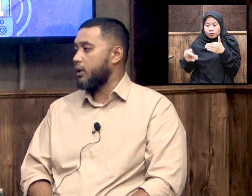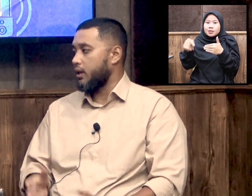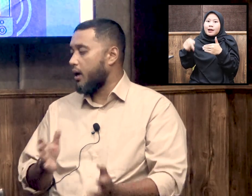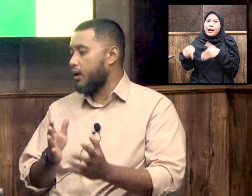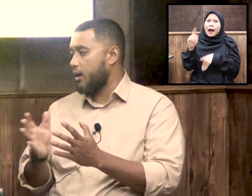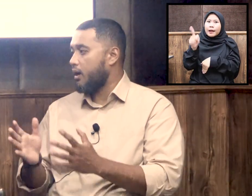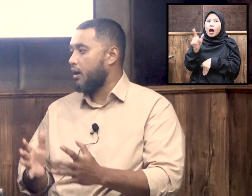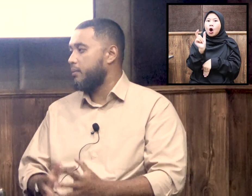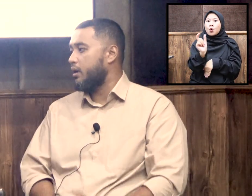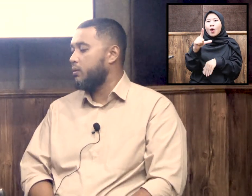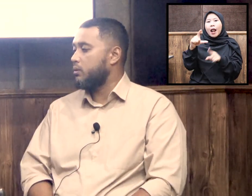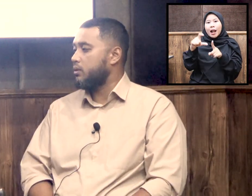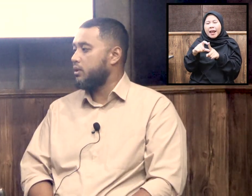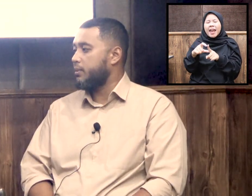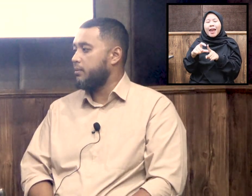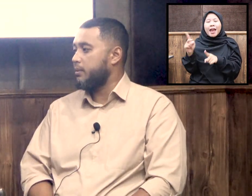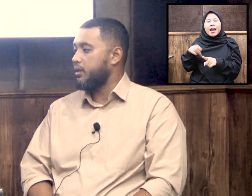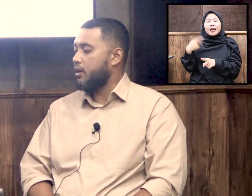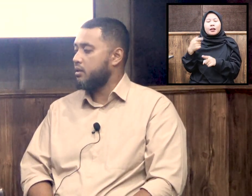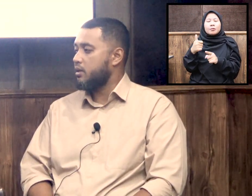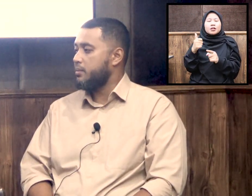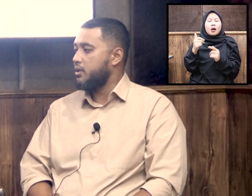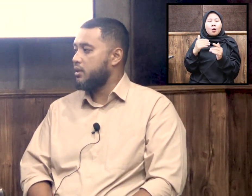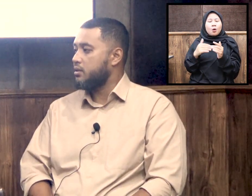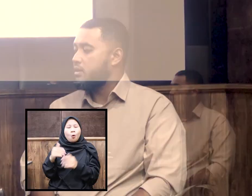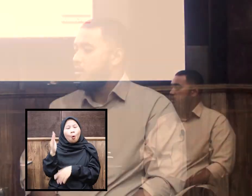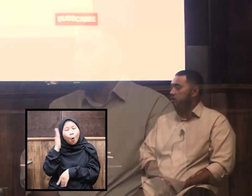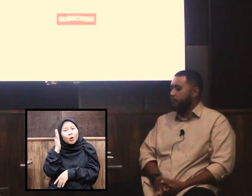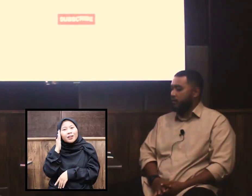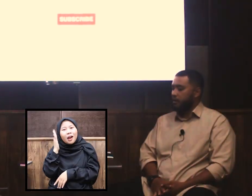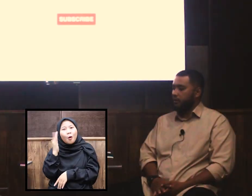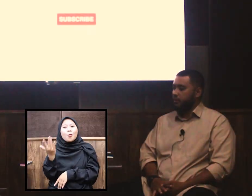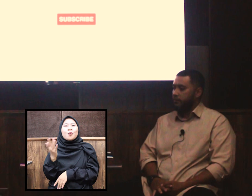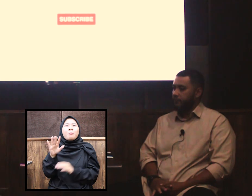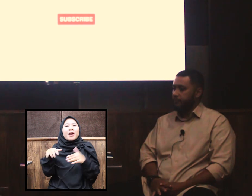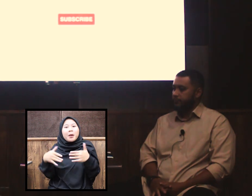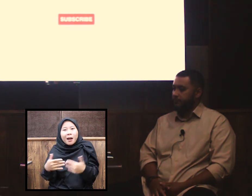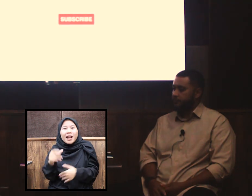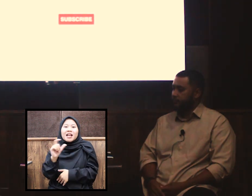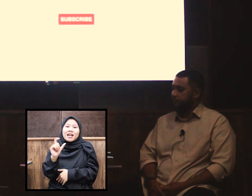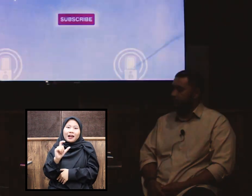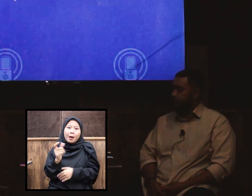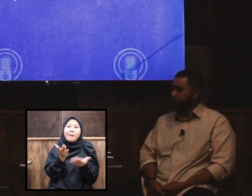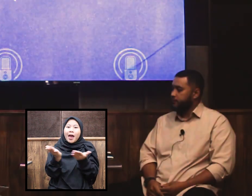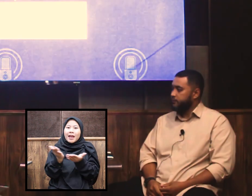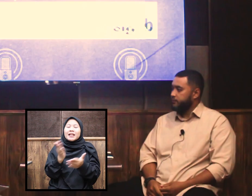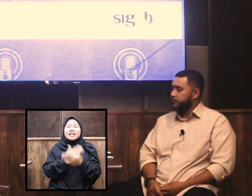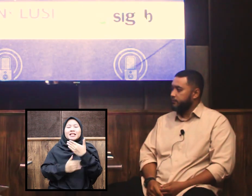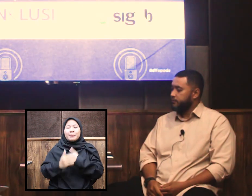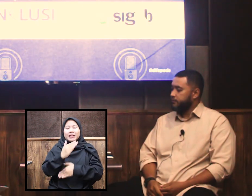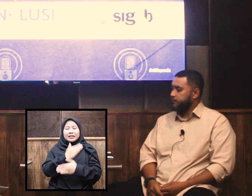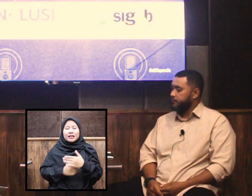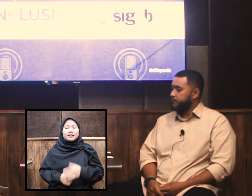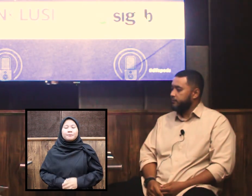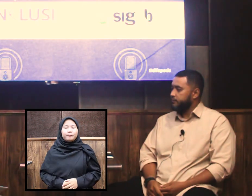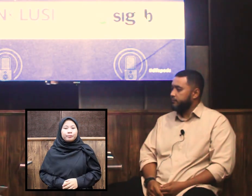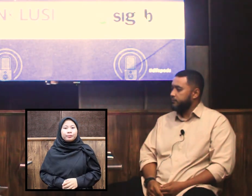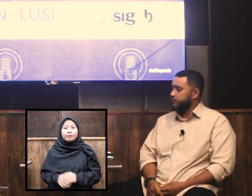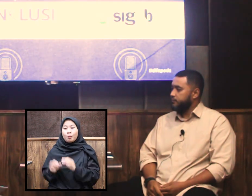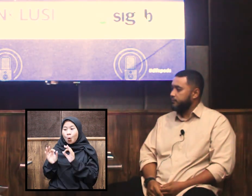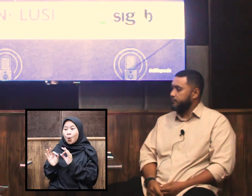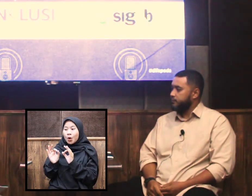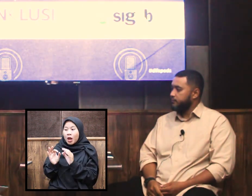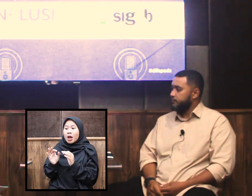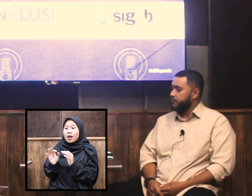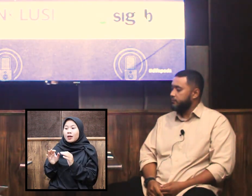tahu kita akan ke arah ke mana untuk teman-teman penyenang disabilitas seperti itu Oke Pak terus kemudian